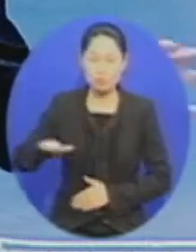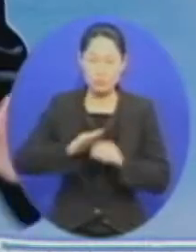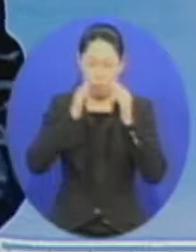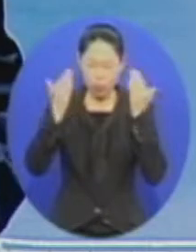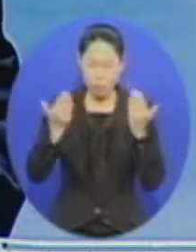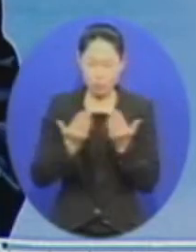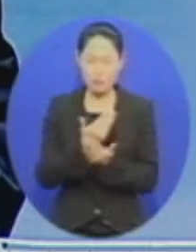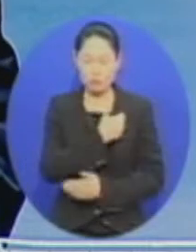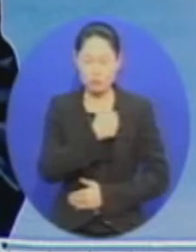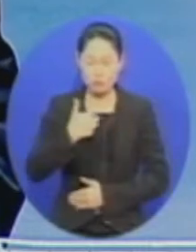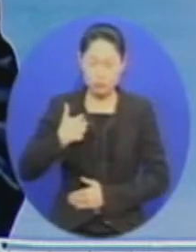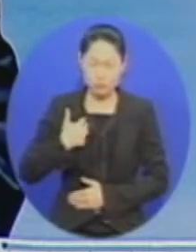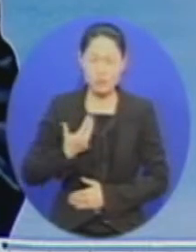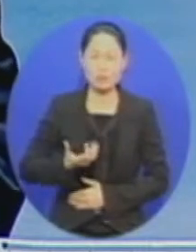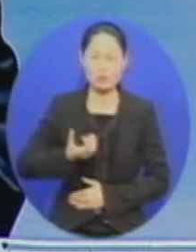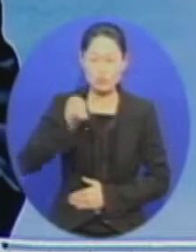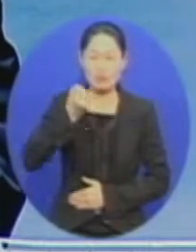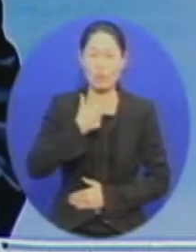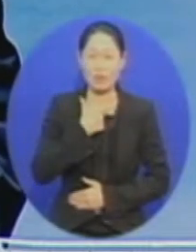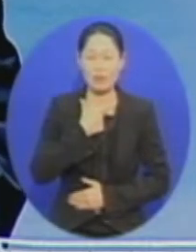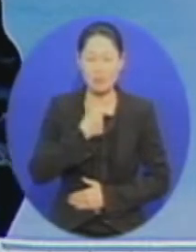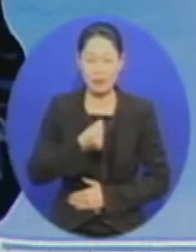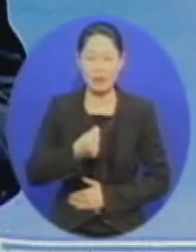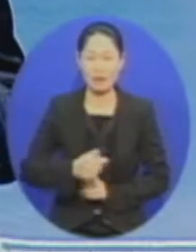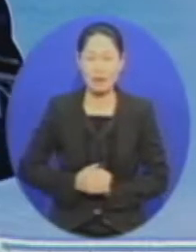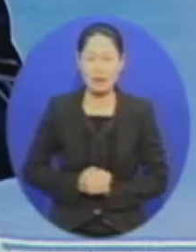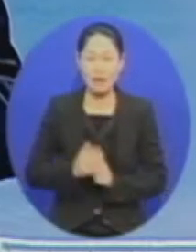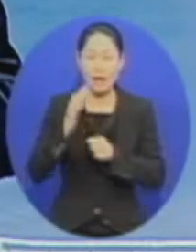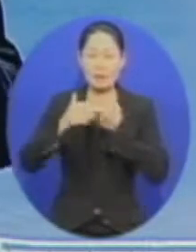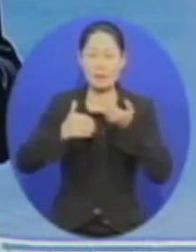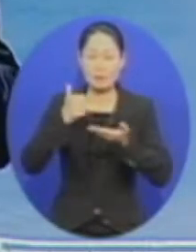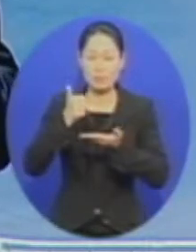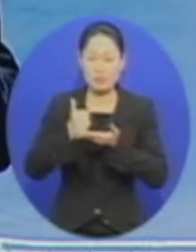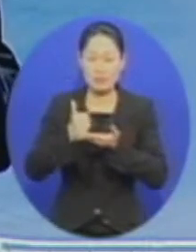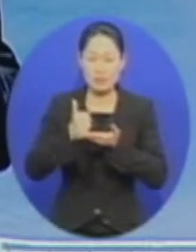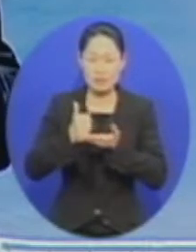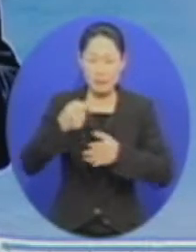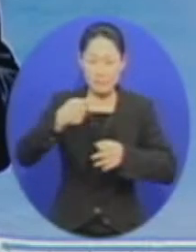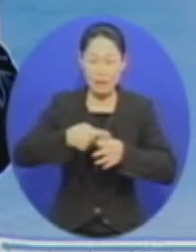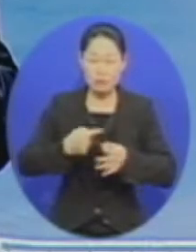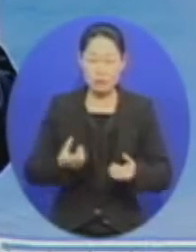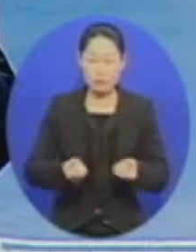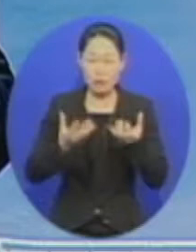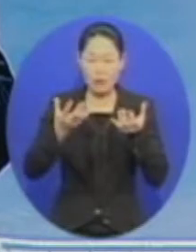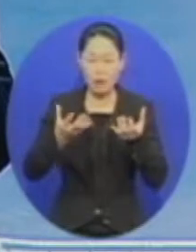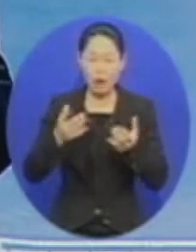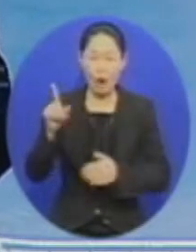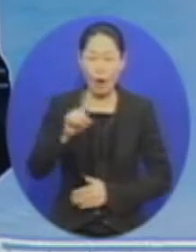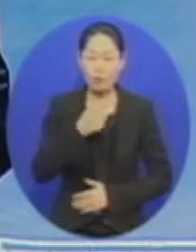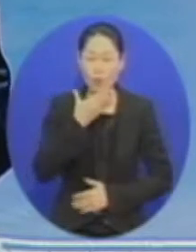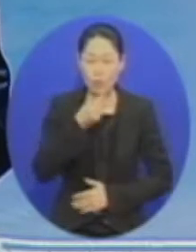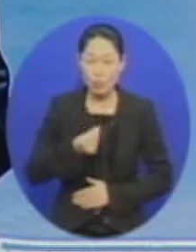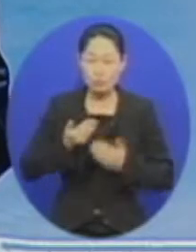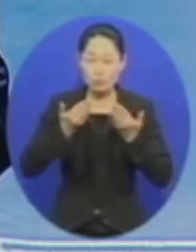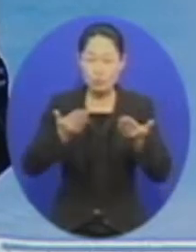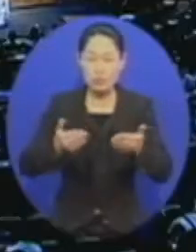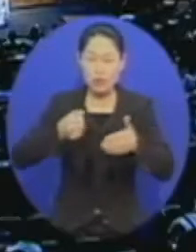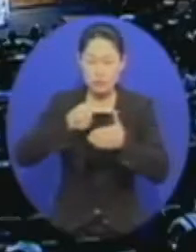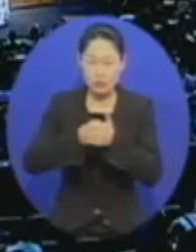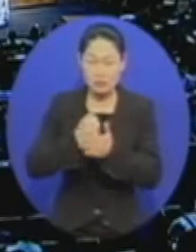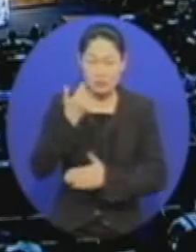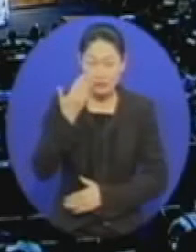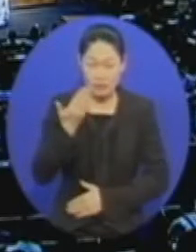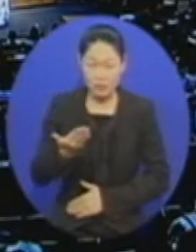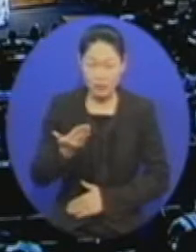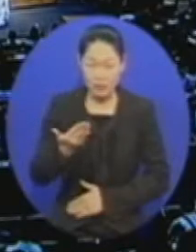충만하게 누리기를 원합니다 하나님은 이 맥주 절에 어떤 복을 주시기로 정 하셨는가 하면